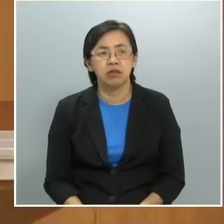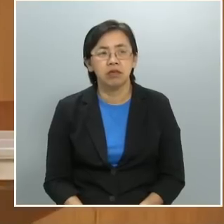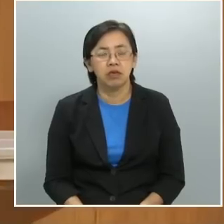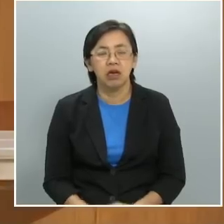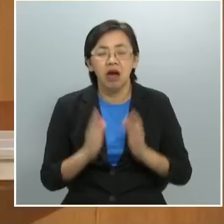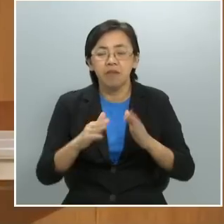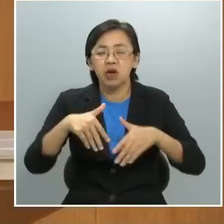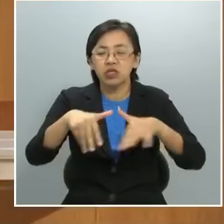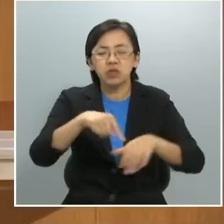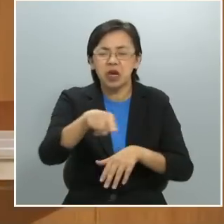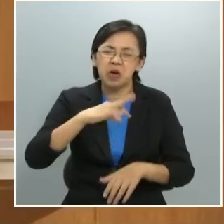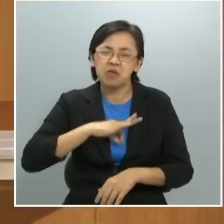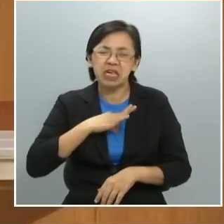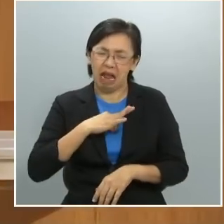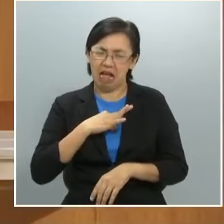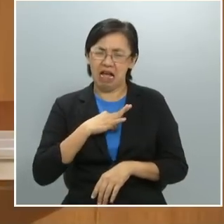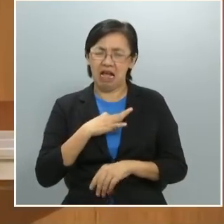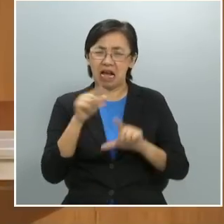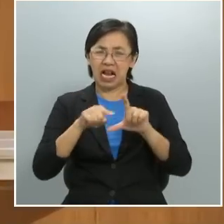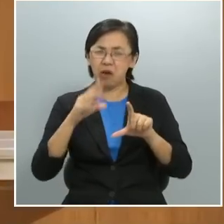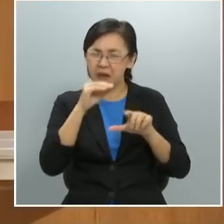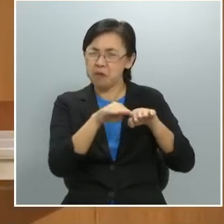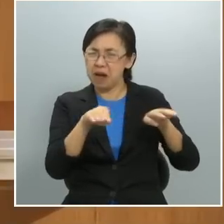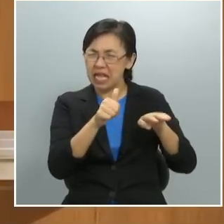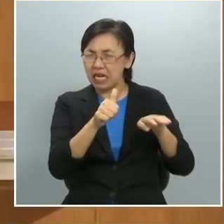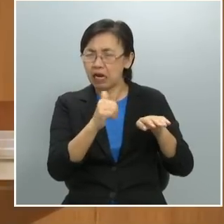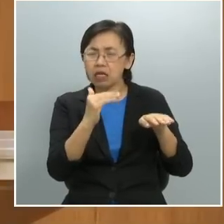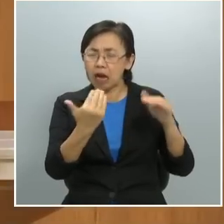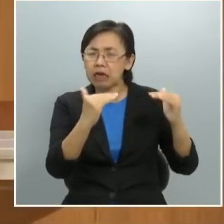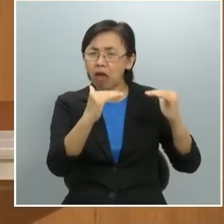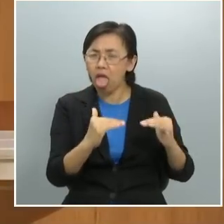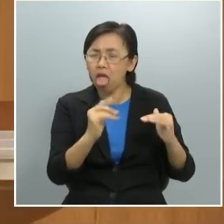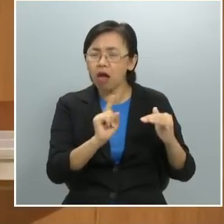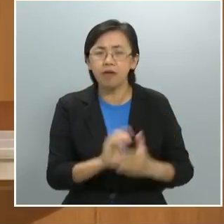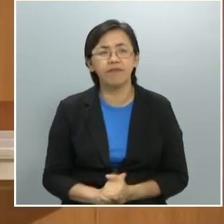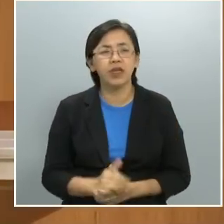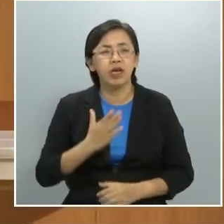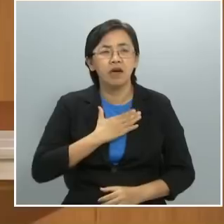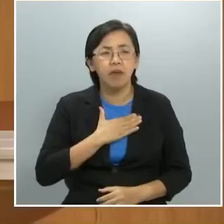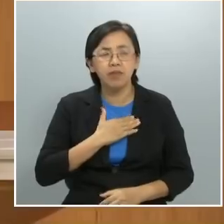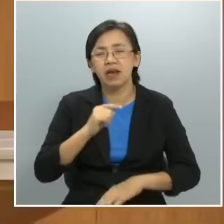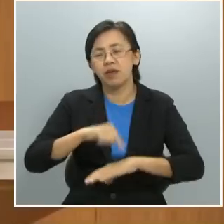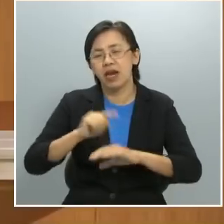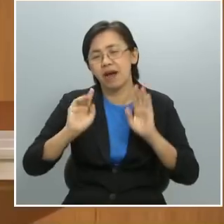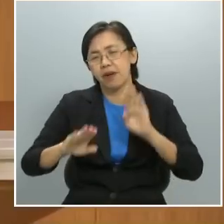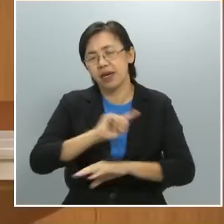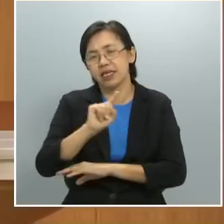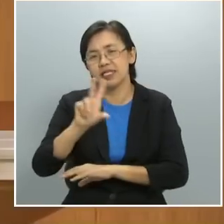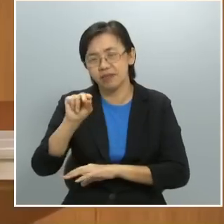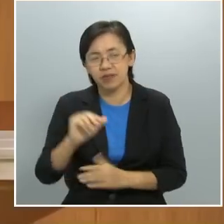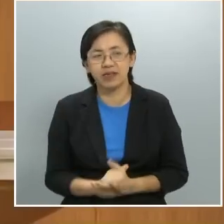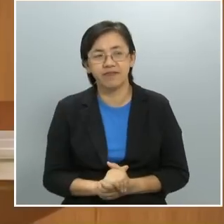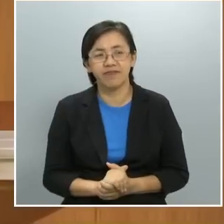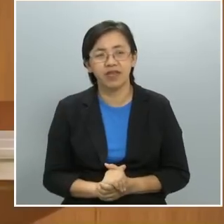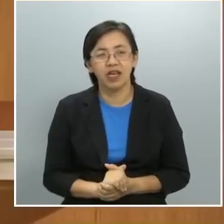ารณ์ จะใช้ระยะเวลาเท่าไหร่ในการที่จะตัดสินใจว่าจะไปสังกัดพ รรคก็ผมมีเวลา30วันนะวันนี้เพิ่งวันที่1